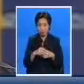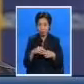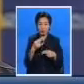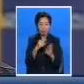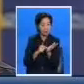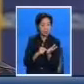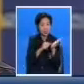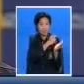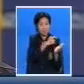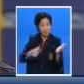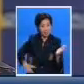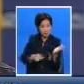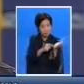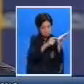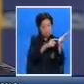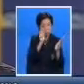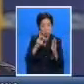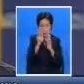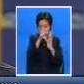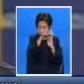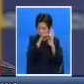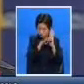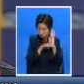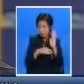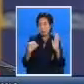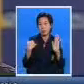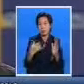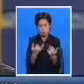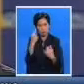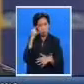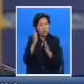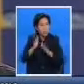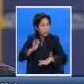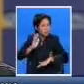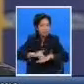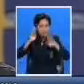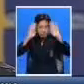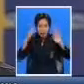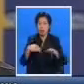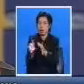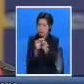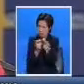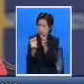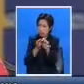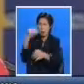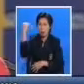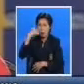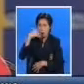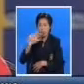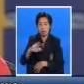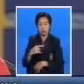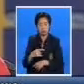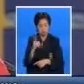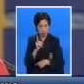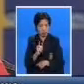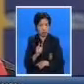เข้าใจว่าผู้ที่เขามีความเชี่ยวชาญก็ได้พยายามอธิบายมาโดยตลอดนะครับโดยหลักแล้วเนี่ยหากแม้น